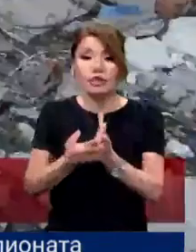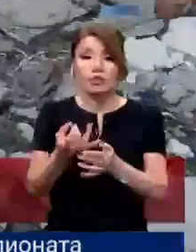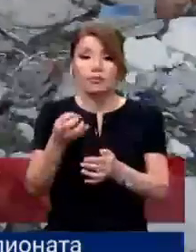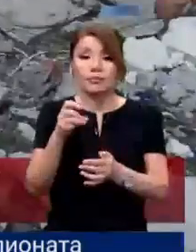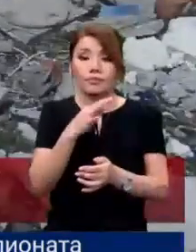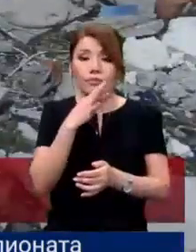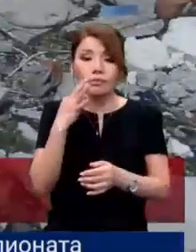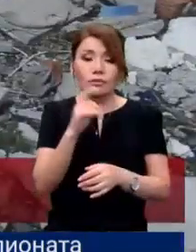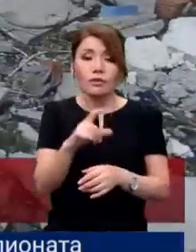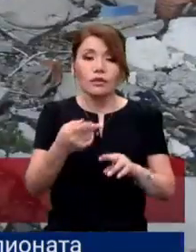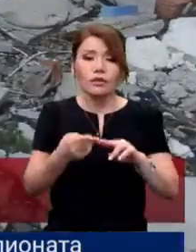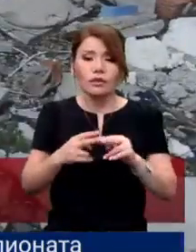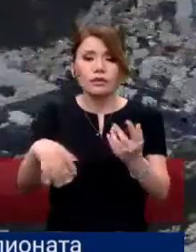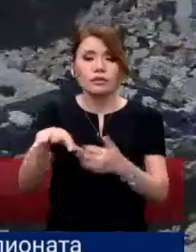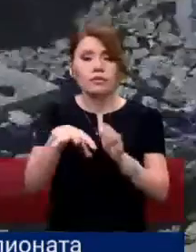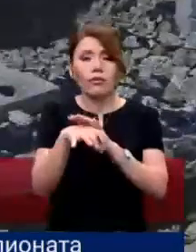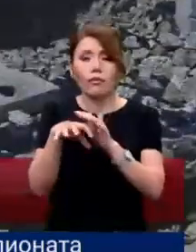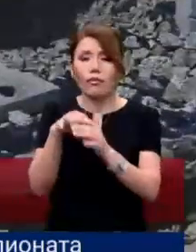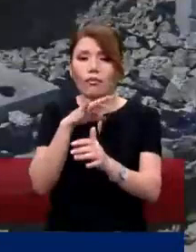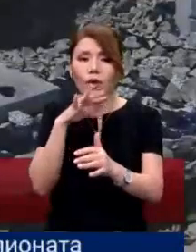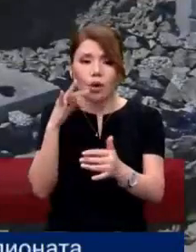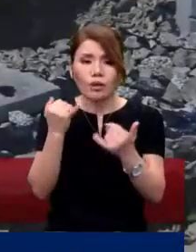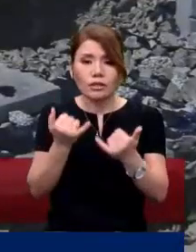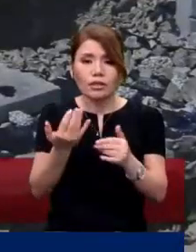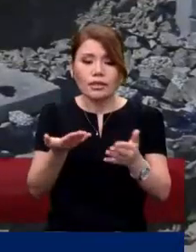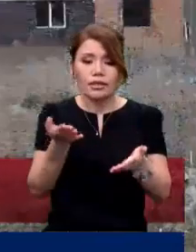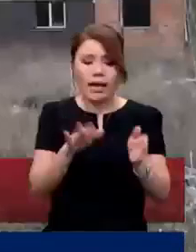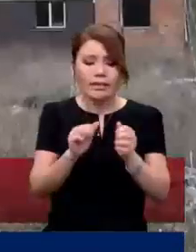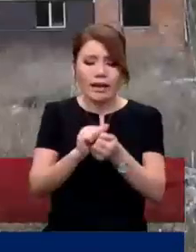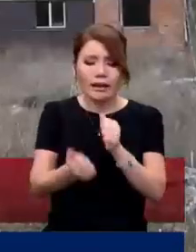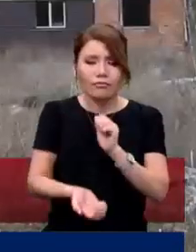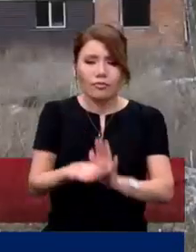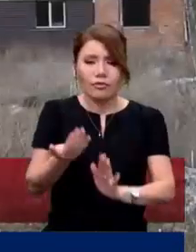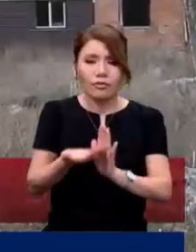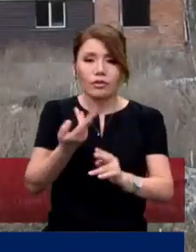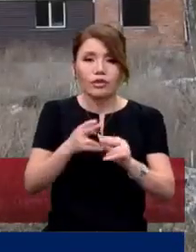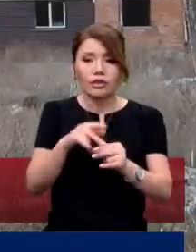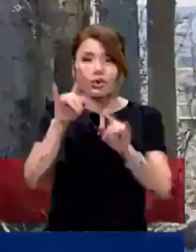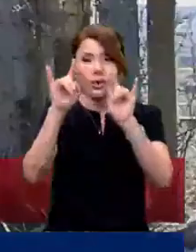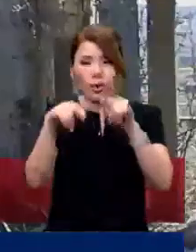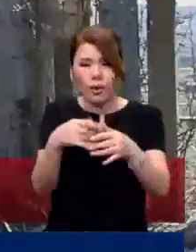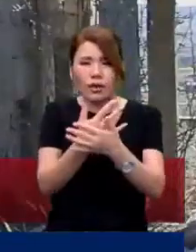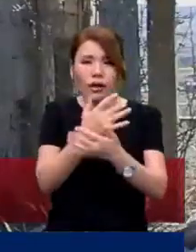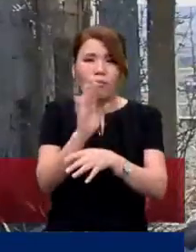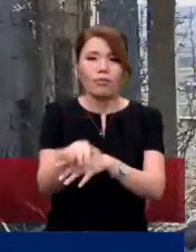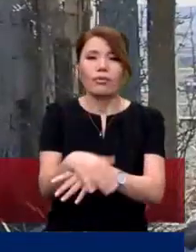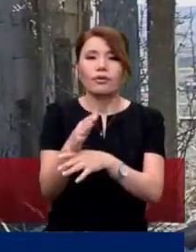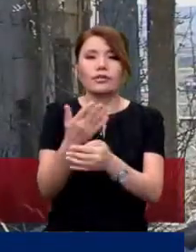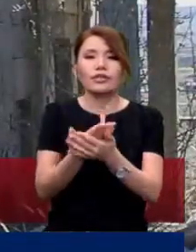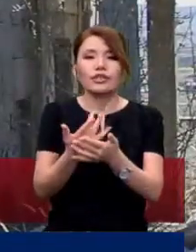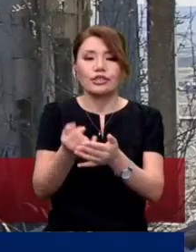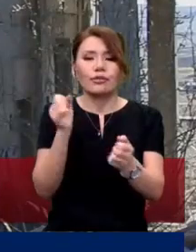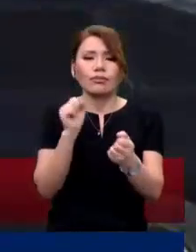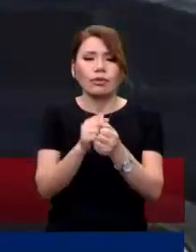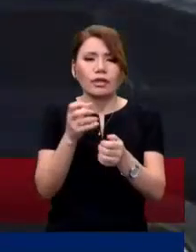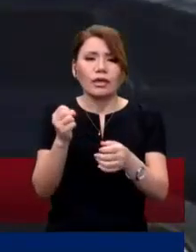онда материалдар аяусыз тоналып жатқанын айтады. Расында да төселген тастар қопарылып, орнатылған терезелердің орны бос тұр. Бүлінгені де